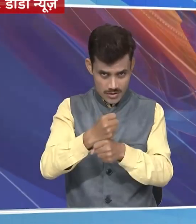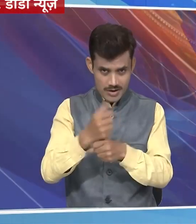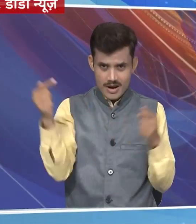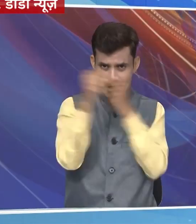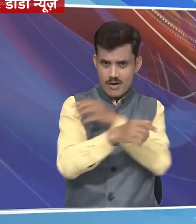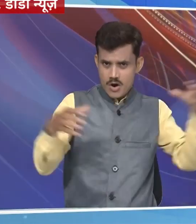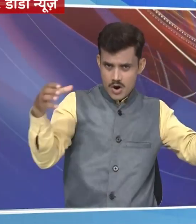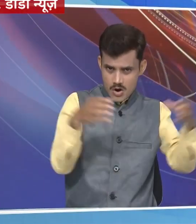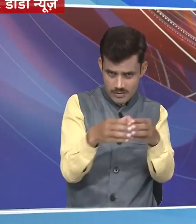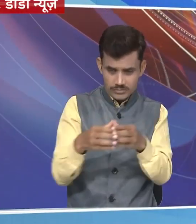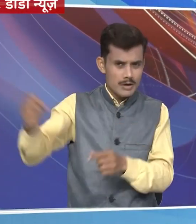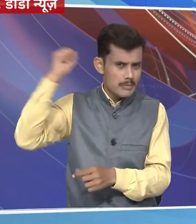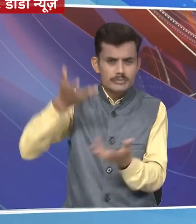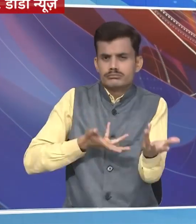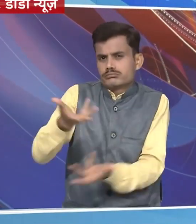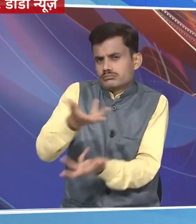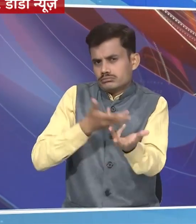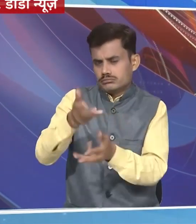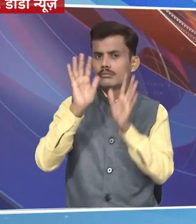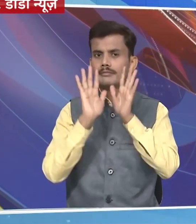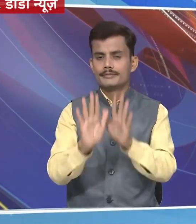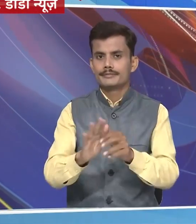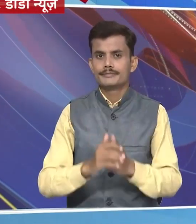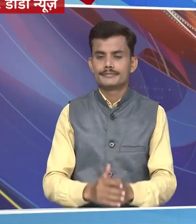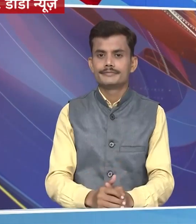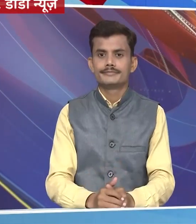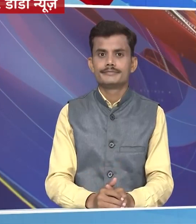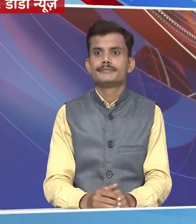पर चर्चा होनी है।